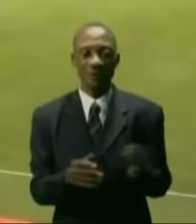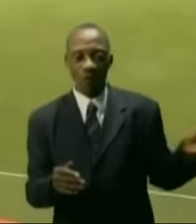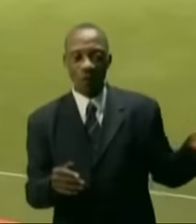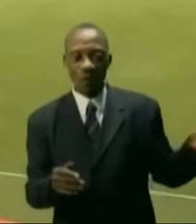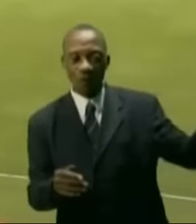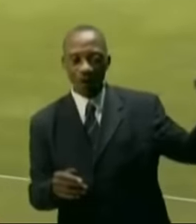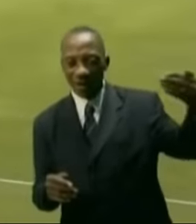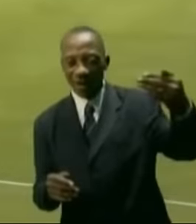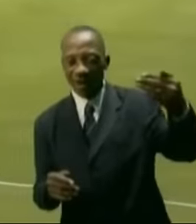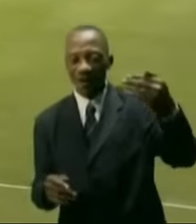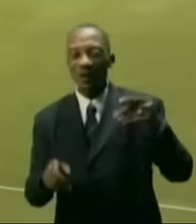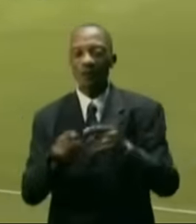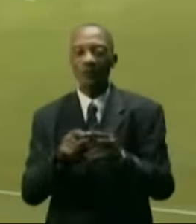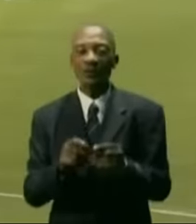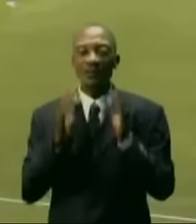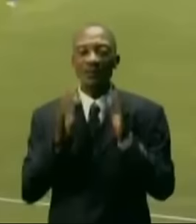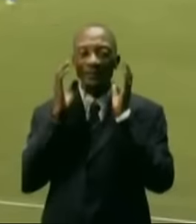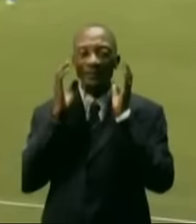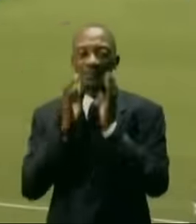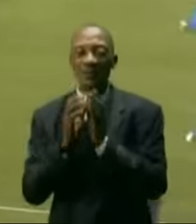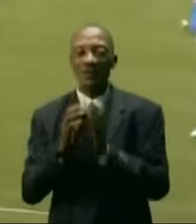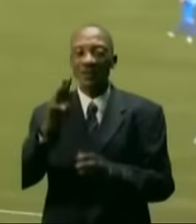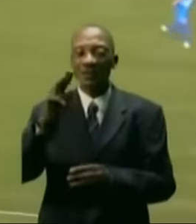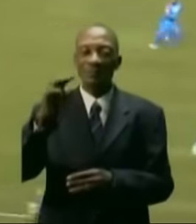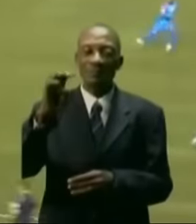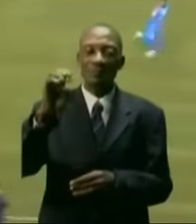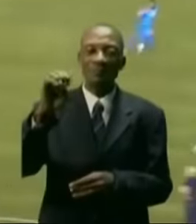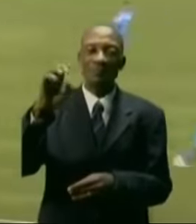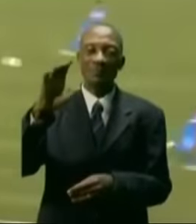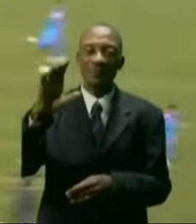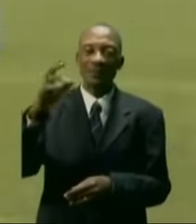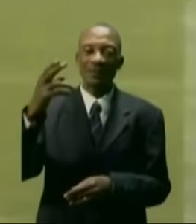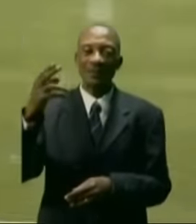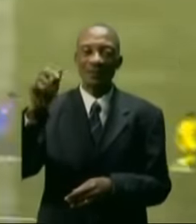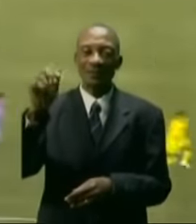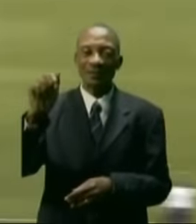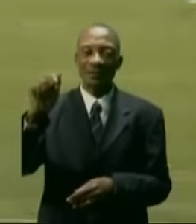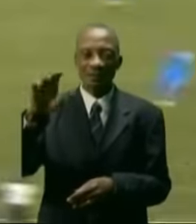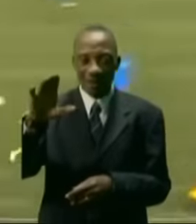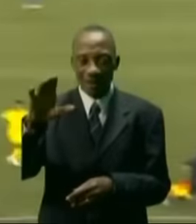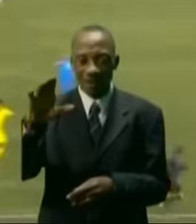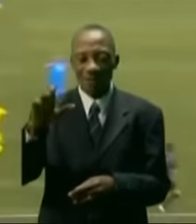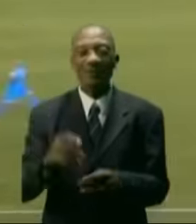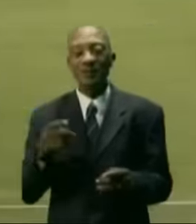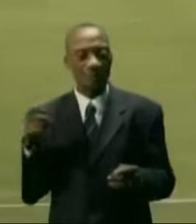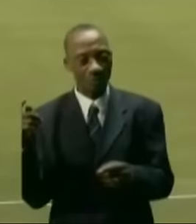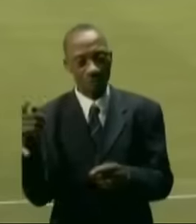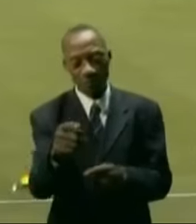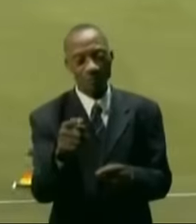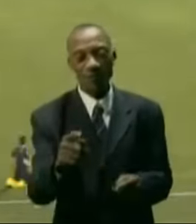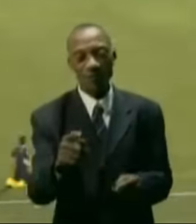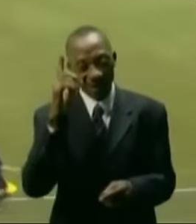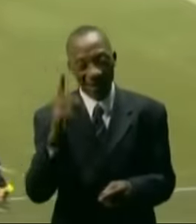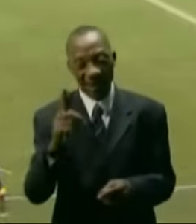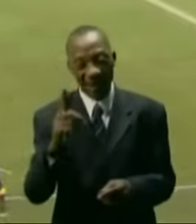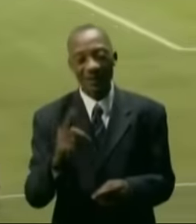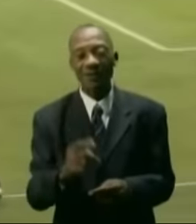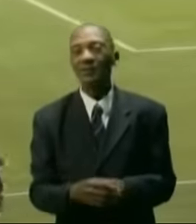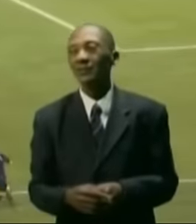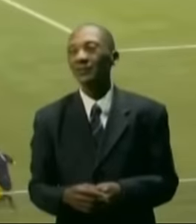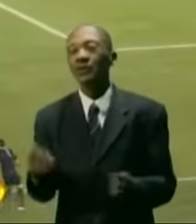Bongon d'à côté Léopard. Les éperviers arrivent un tout petit pas à se mettre en position exaltante. La RDC ne manifeste toujours pas les